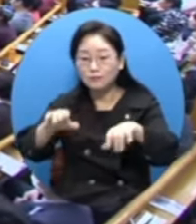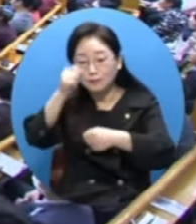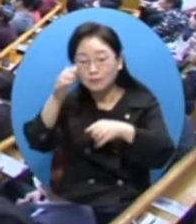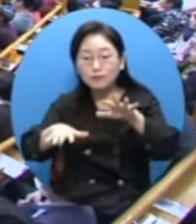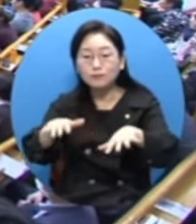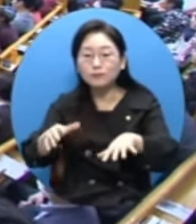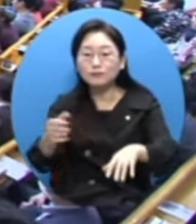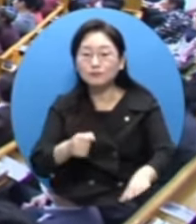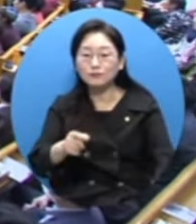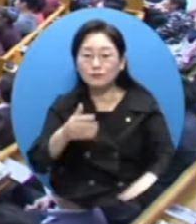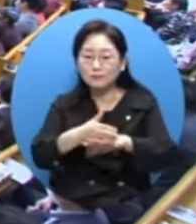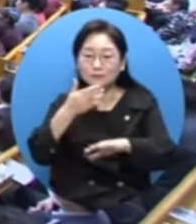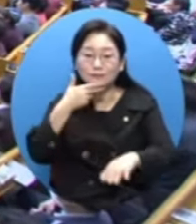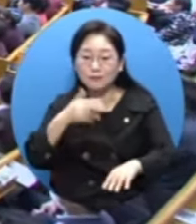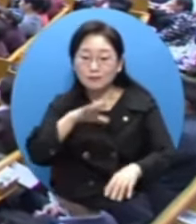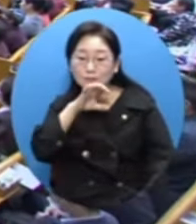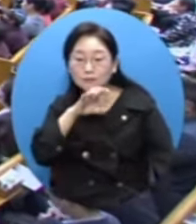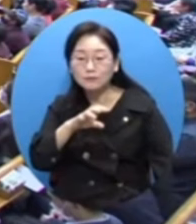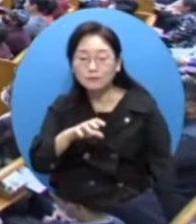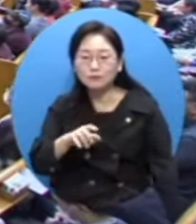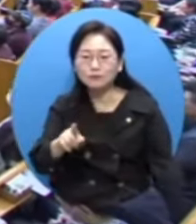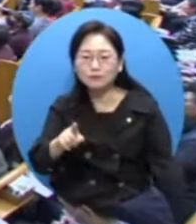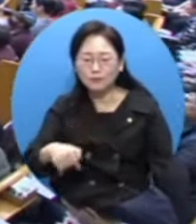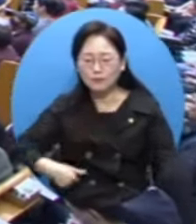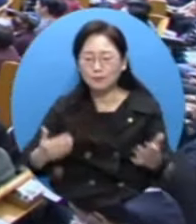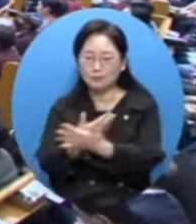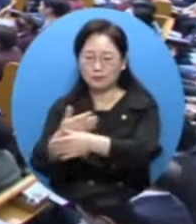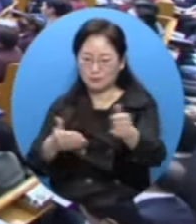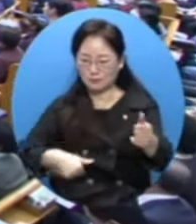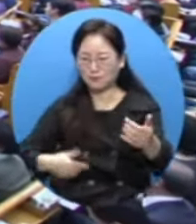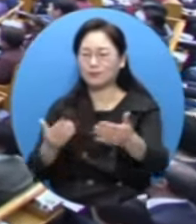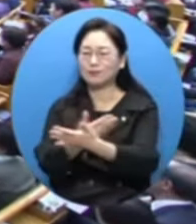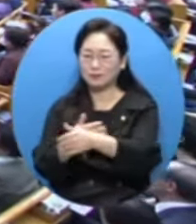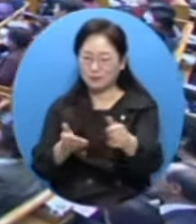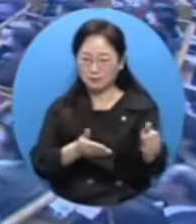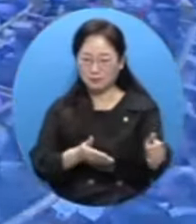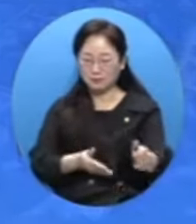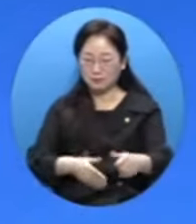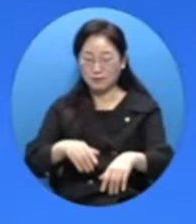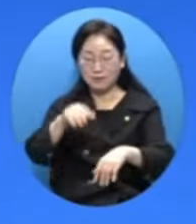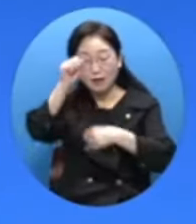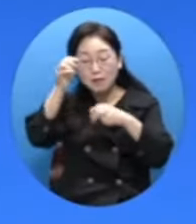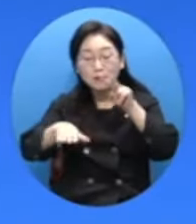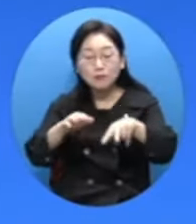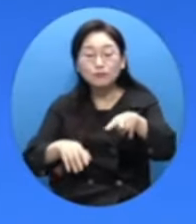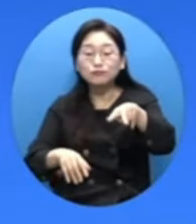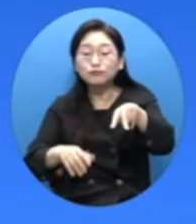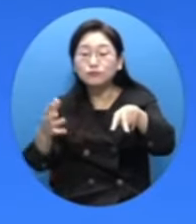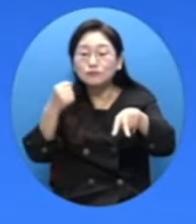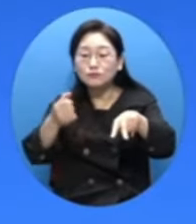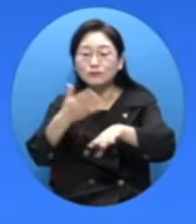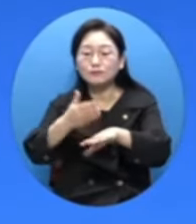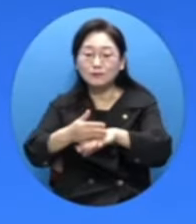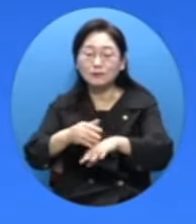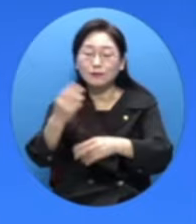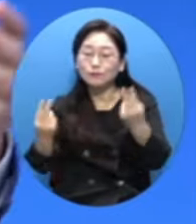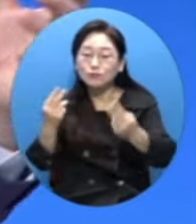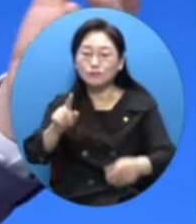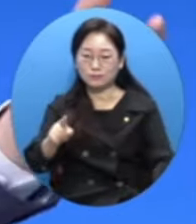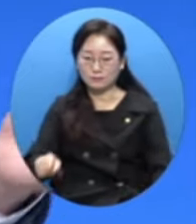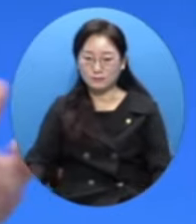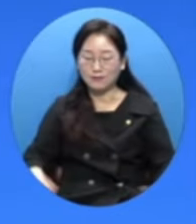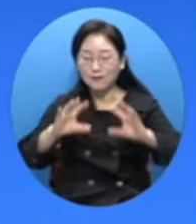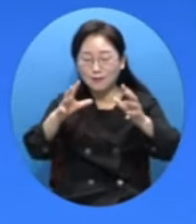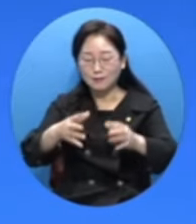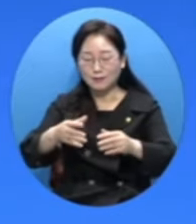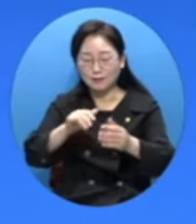감사하지 않고 불평을 살았다면 오늘 회개해야 됩니다. 회개해야 돼요. 발가락 두 개만 갖고도 감사하는데 전 세계를 다니면서